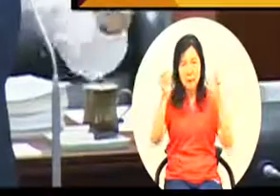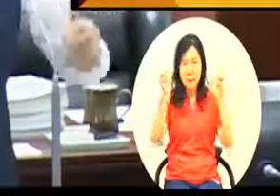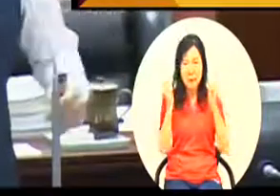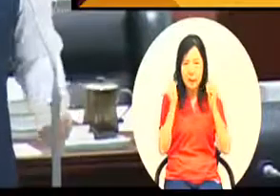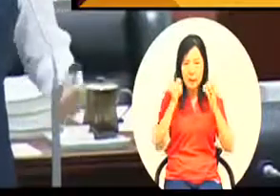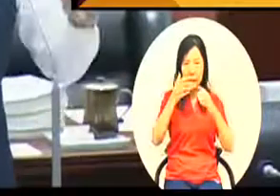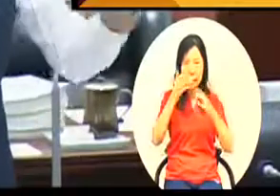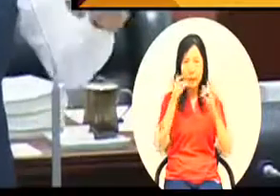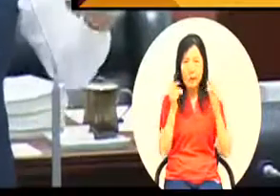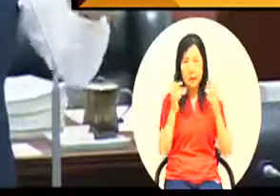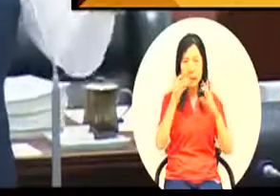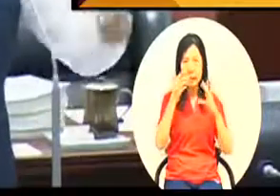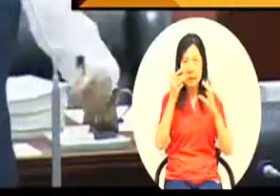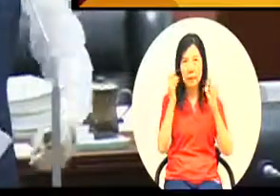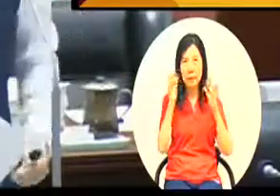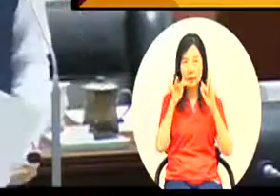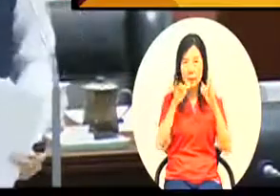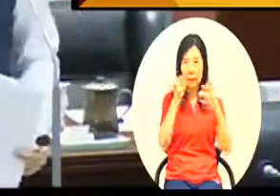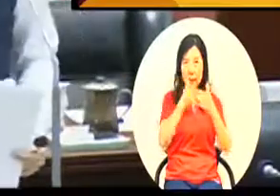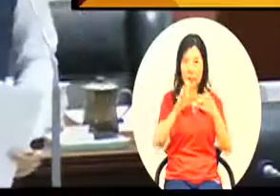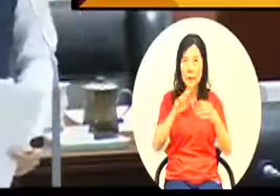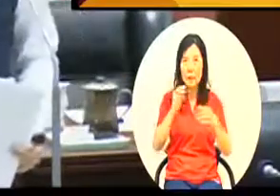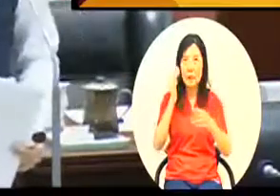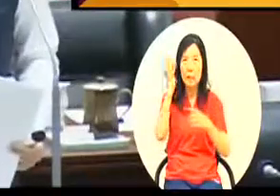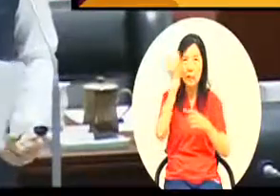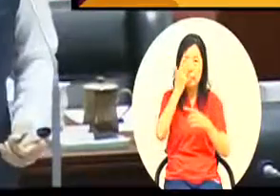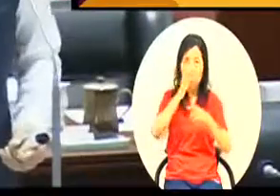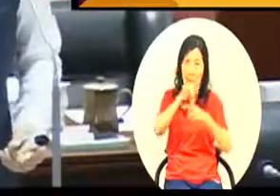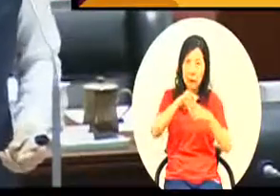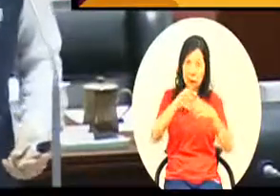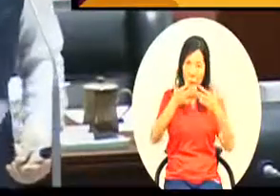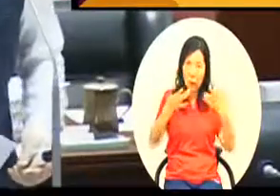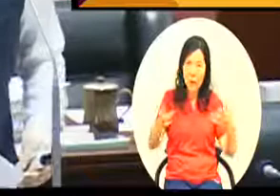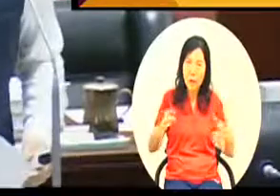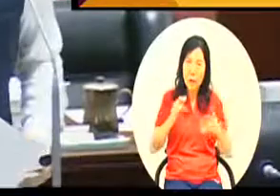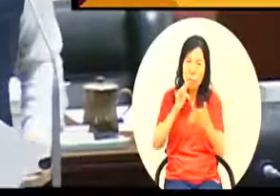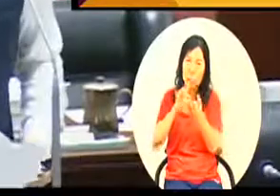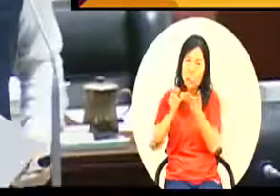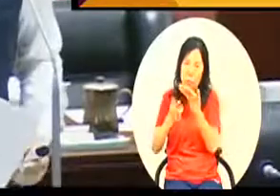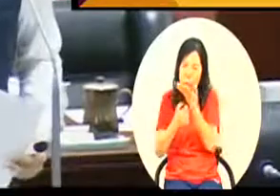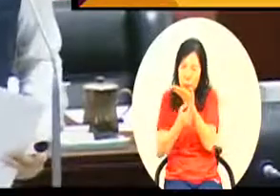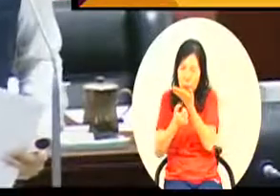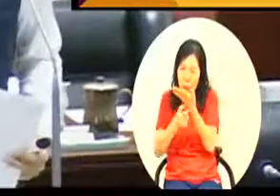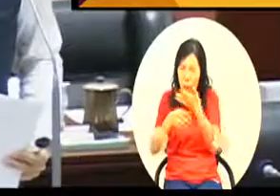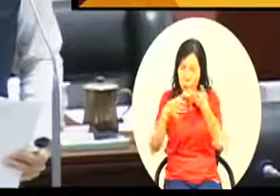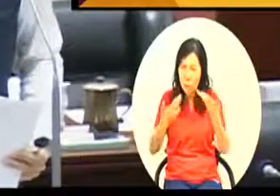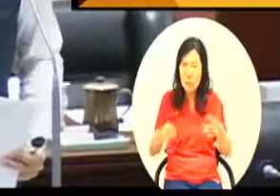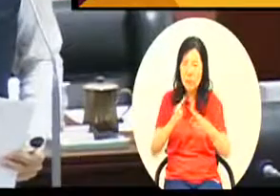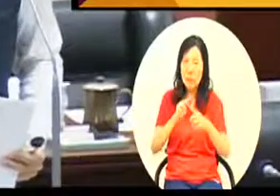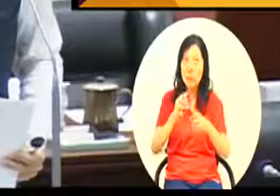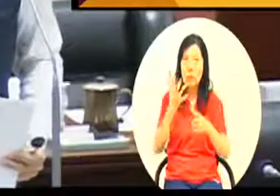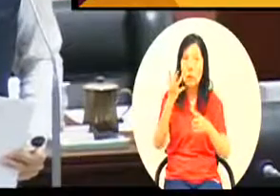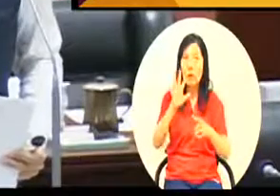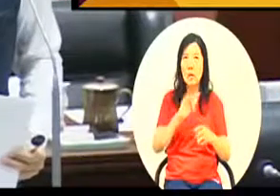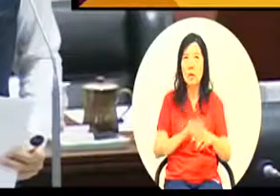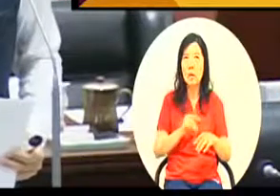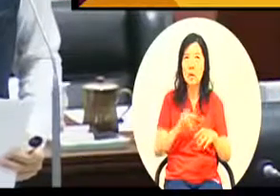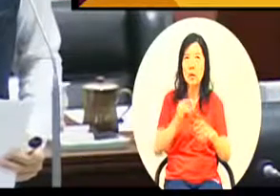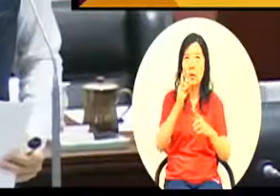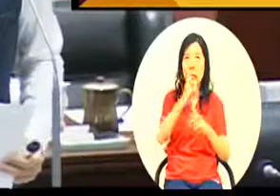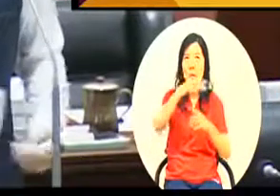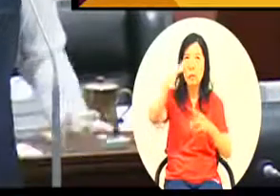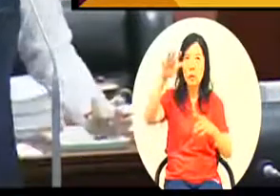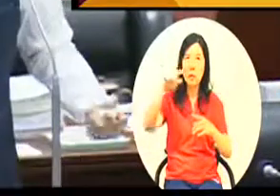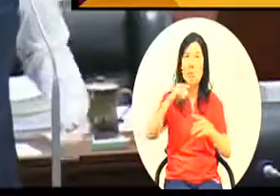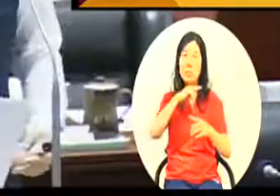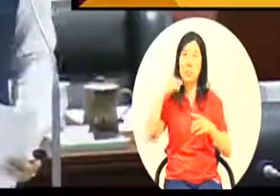的很不想讲这个，美容就是这么多小毒虫。上个礼拜不是一个爆瓦系统在竹山宫那边要闹自杀的，